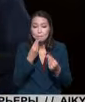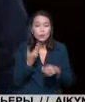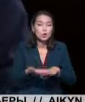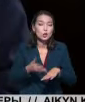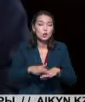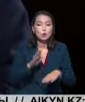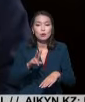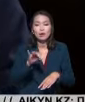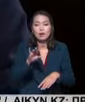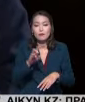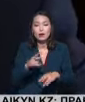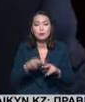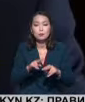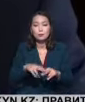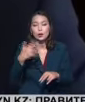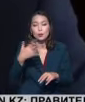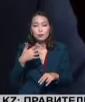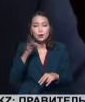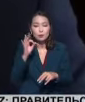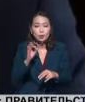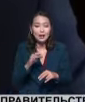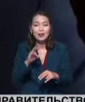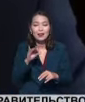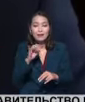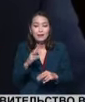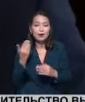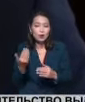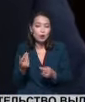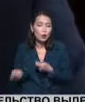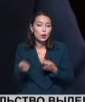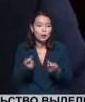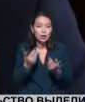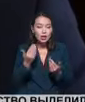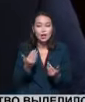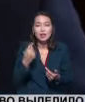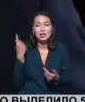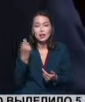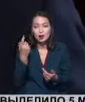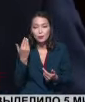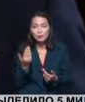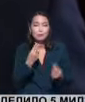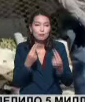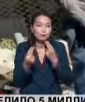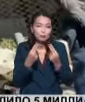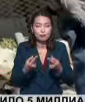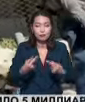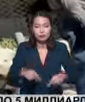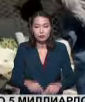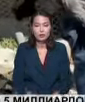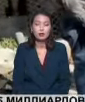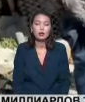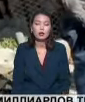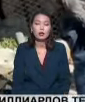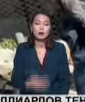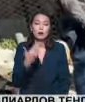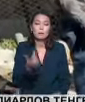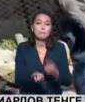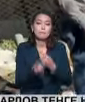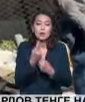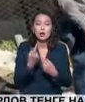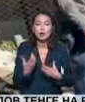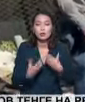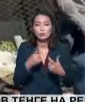Ливане, поскольку 60% продовольствия в Ливане поступает из сельского хозяйства и агропродовольственного сектора. На этом фоне появляется опасение,